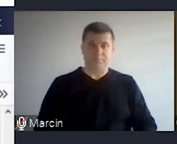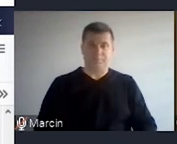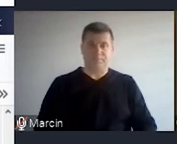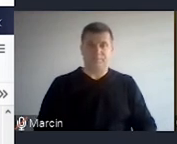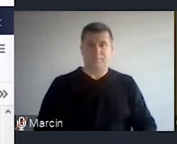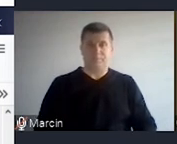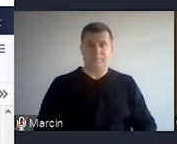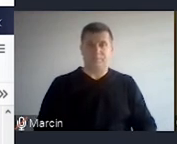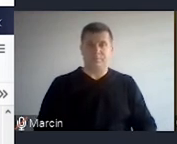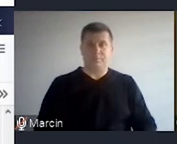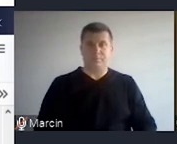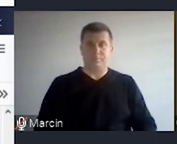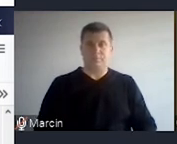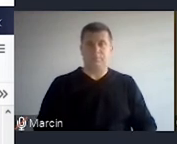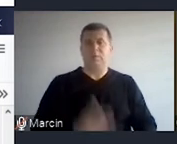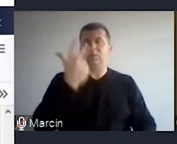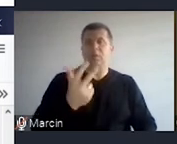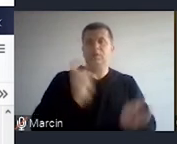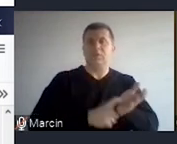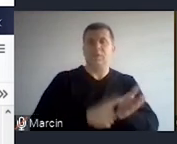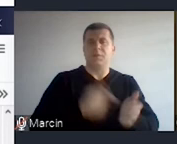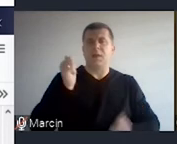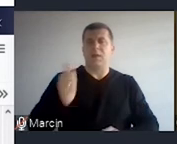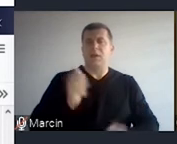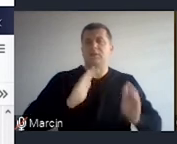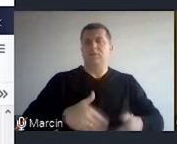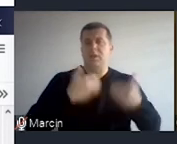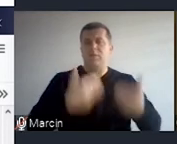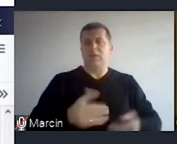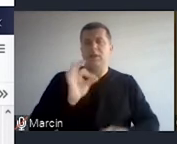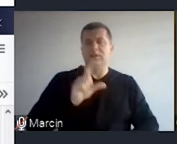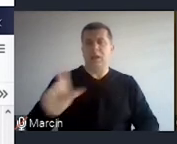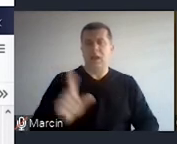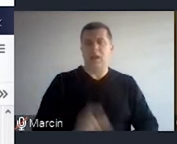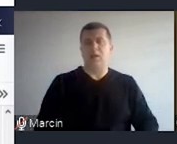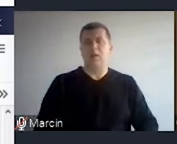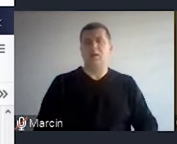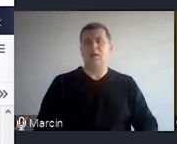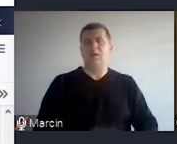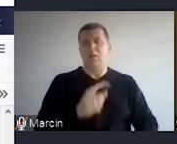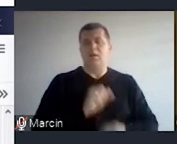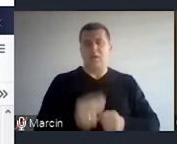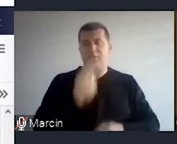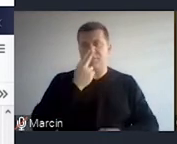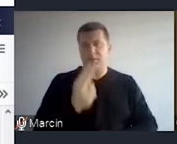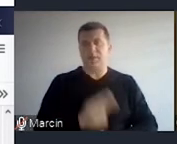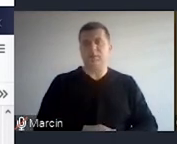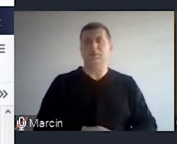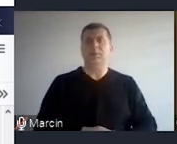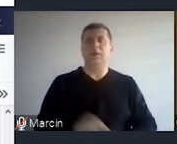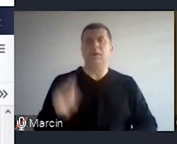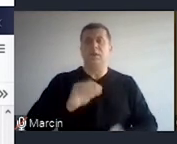2014. Czyli tak naprawdę trzeci wymóg kwalifikowalności, sprawozdawczość w SL-u, który nam się pojawi i